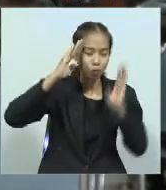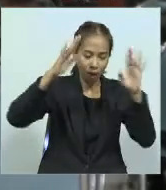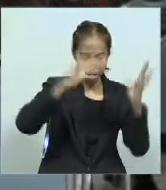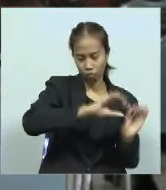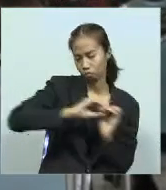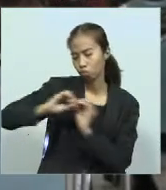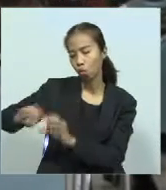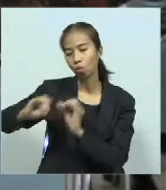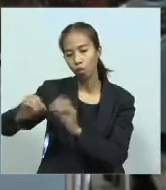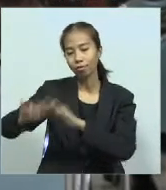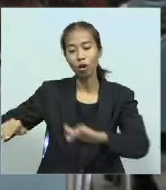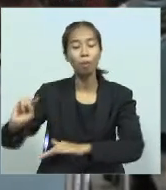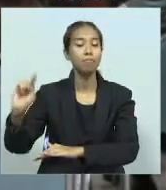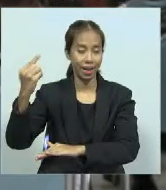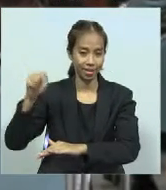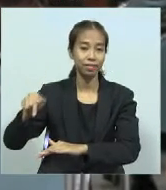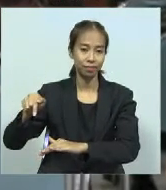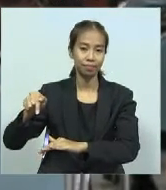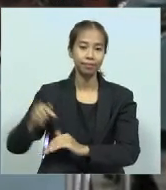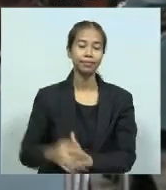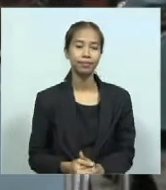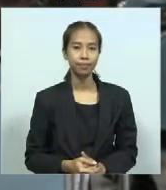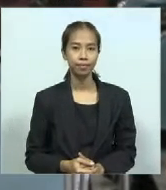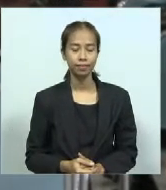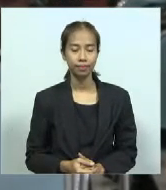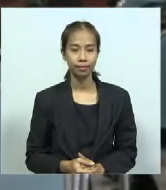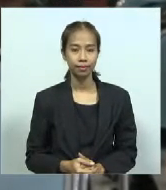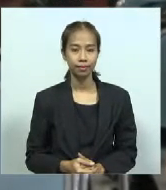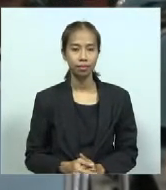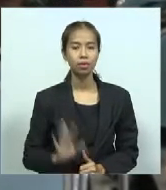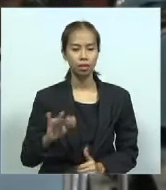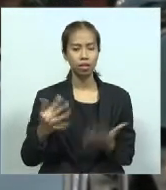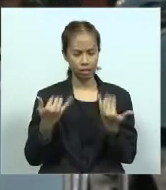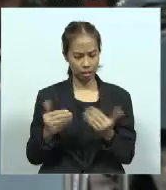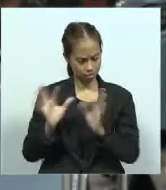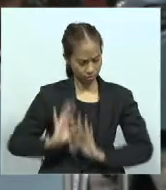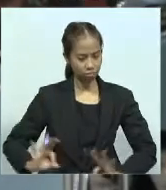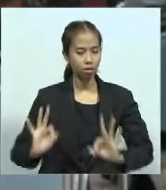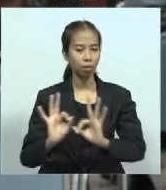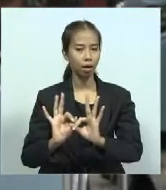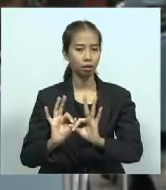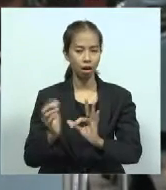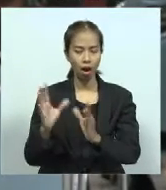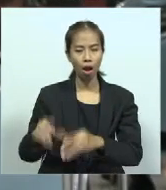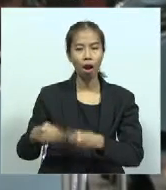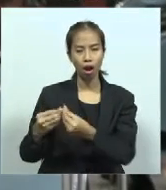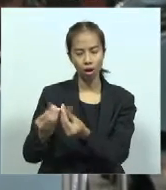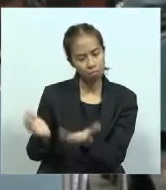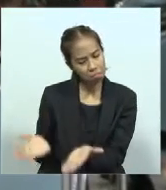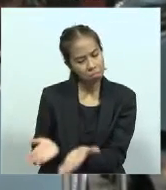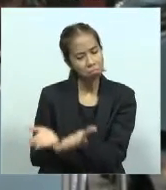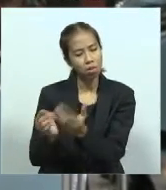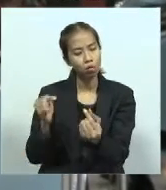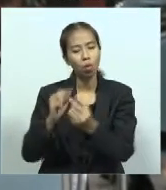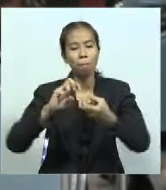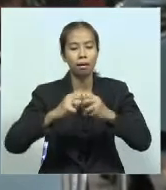ความรู้ก็ถือว่าเป็นจริงมีทรัพยากรที่สำคัญแล้วก็เป็นกำลังพลที่ตอบสนองต่อเหตุการณ์ส